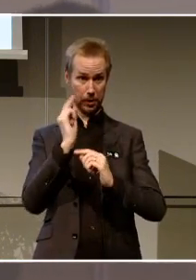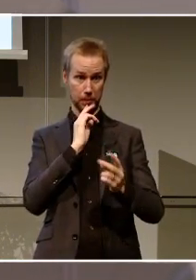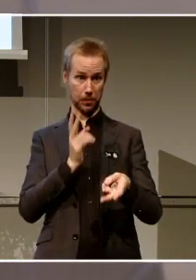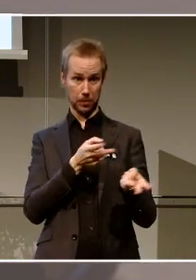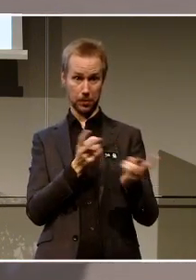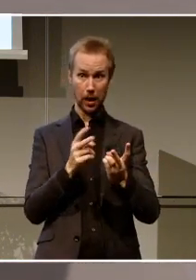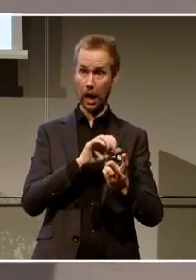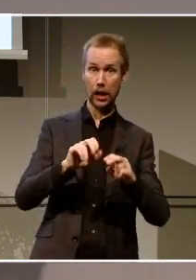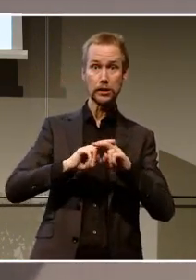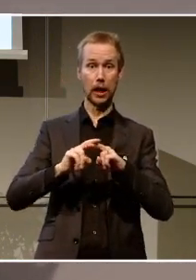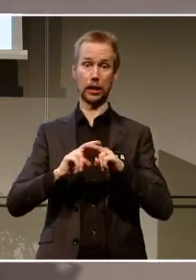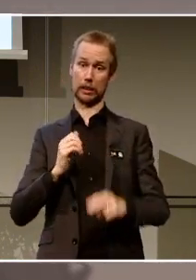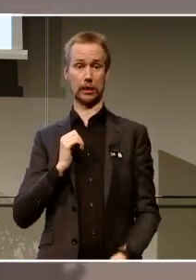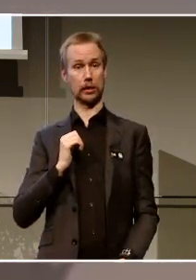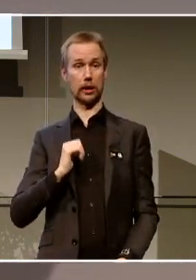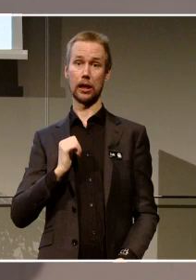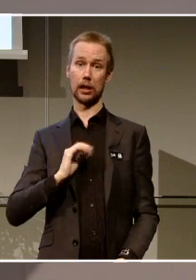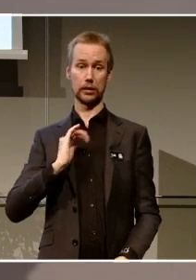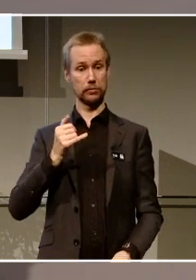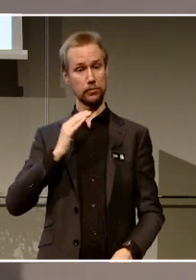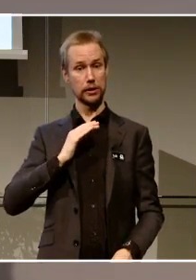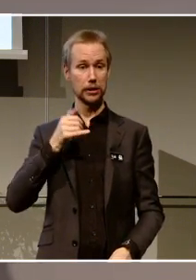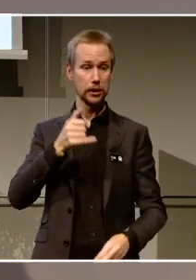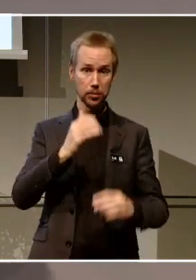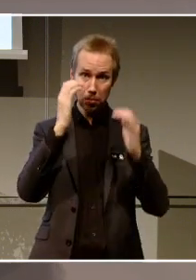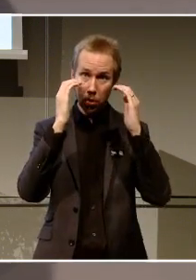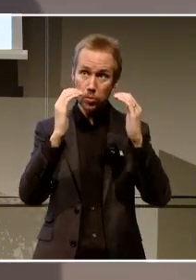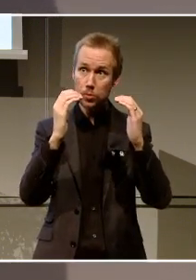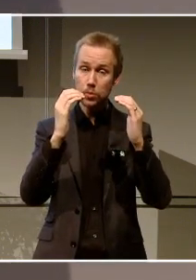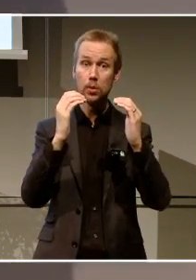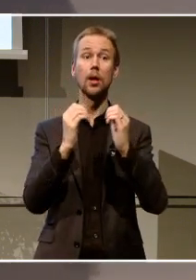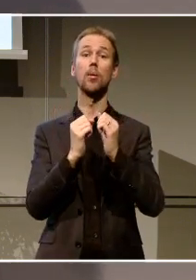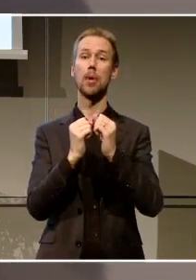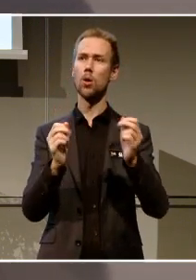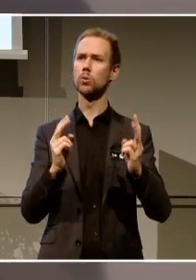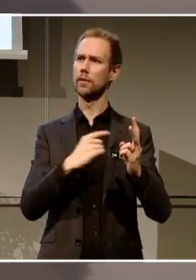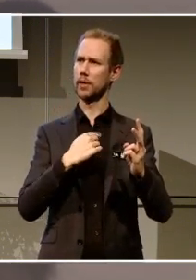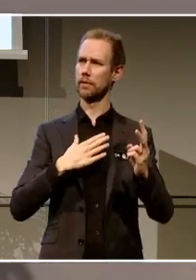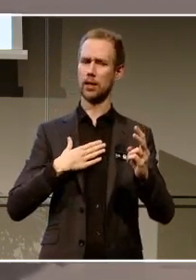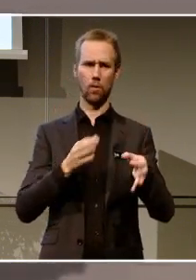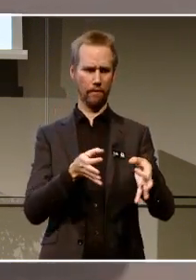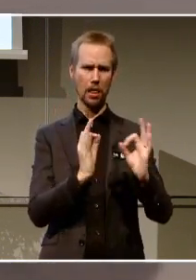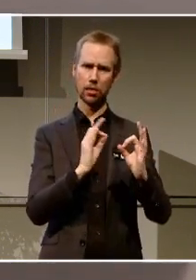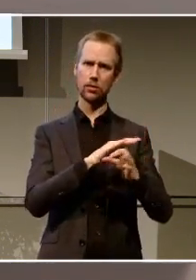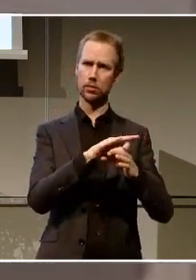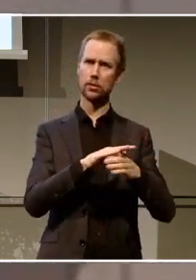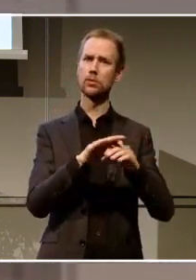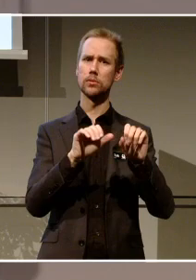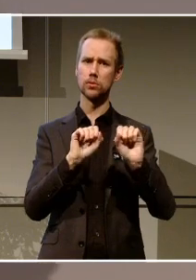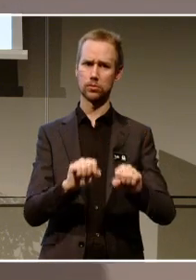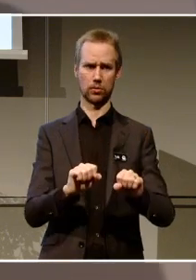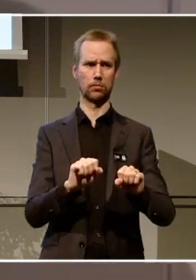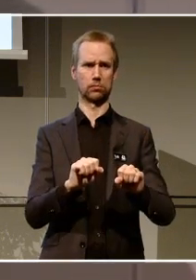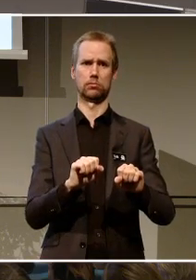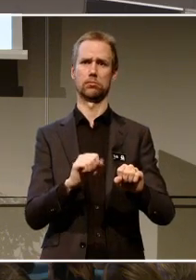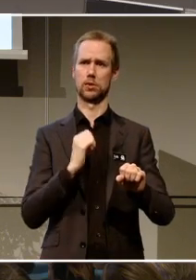får plats och är med i bussen. Och samtidigt så vill vi att offentlighet ska utövas under lagarna. Det står också i vår